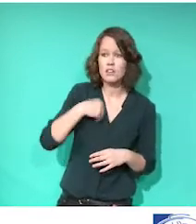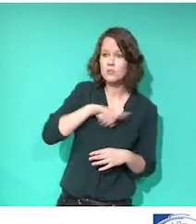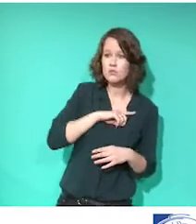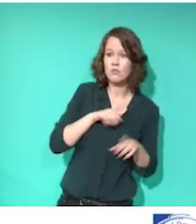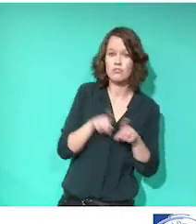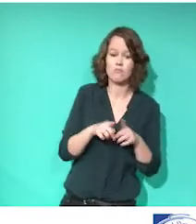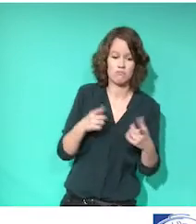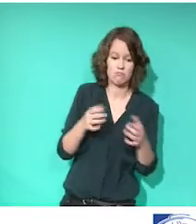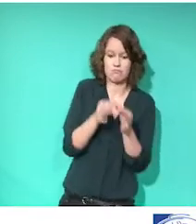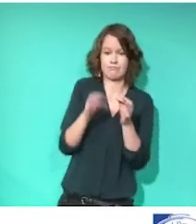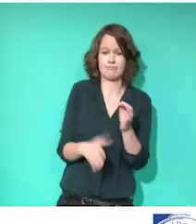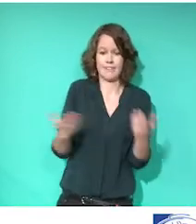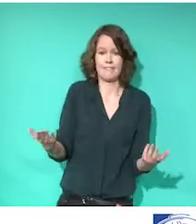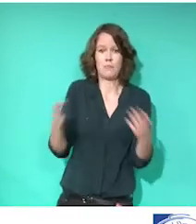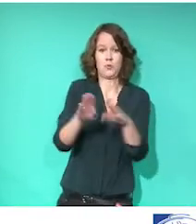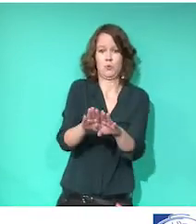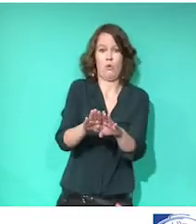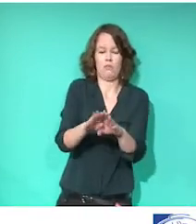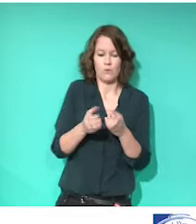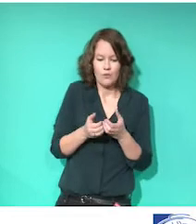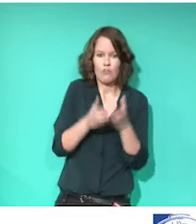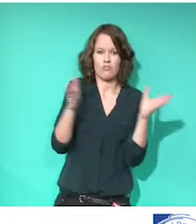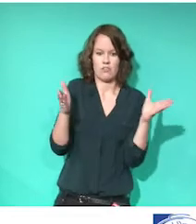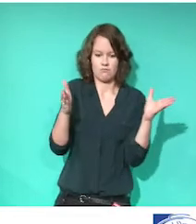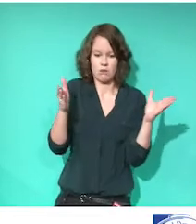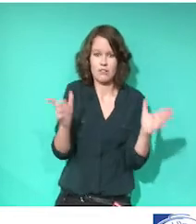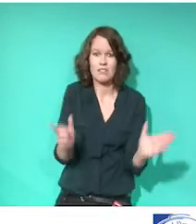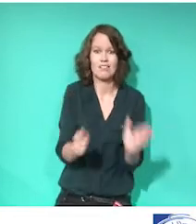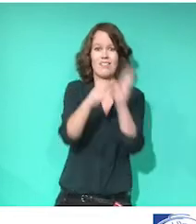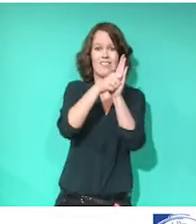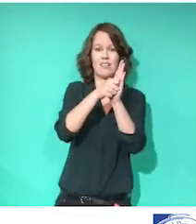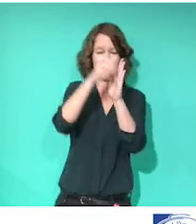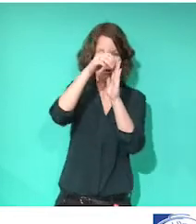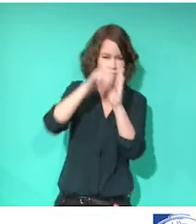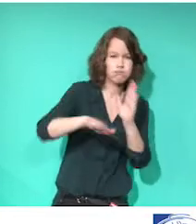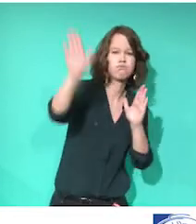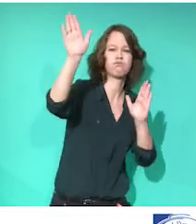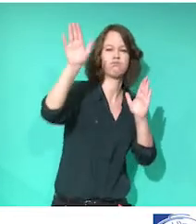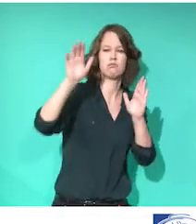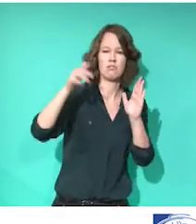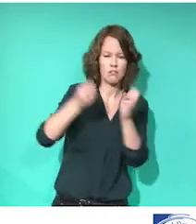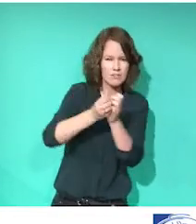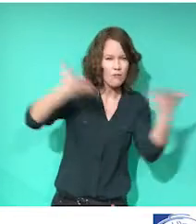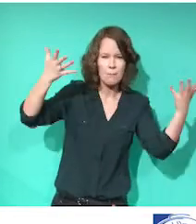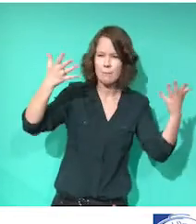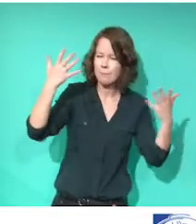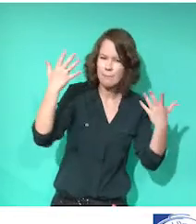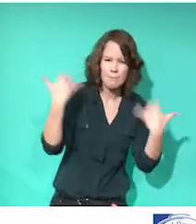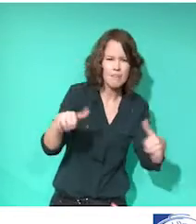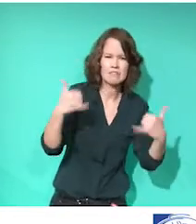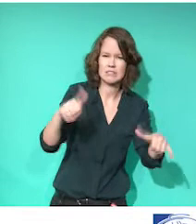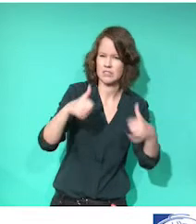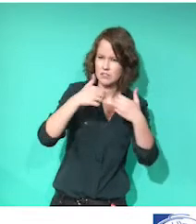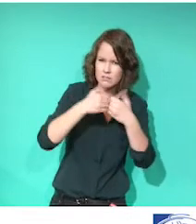comme une fin, mais bien comme un point culminant qui ne demande qu'à être dépassé, poursuivi, amplifié. C'est